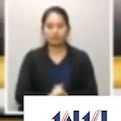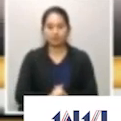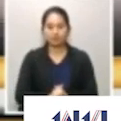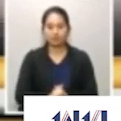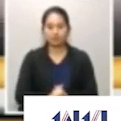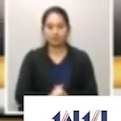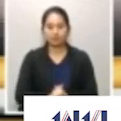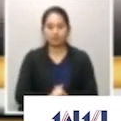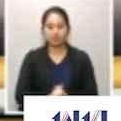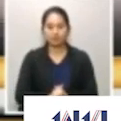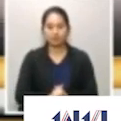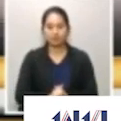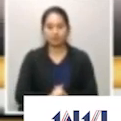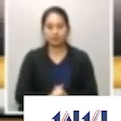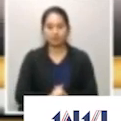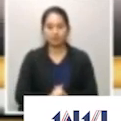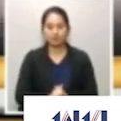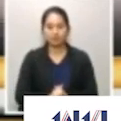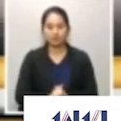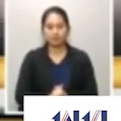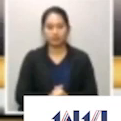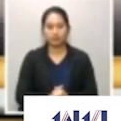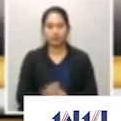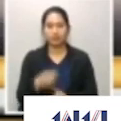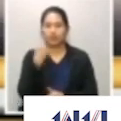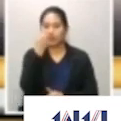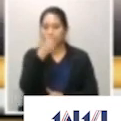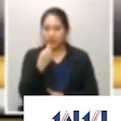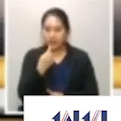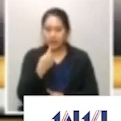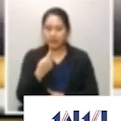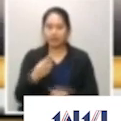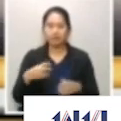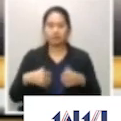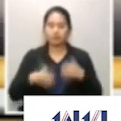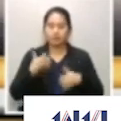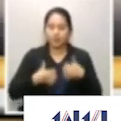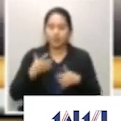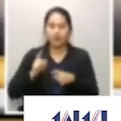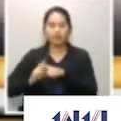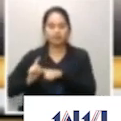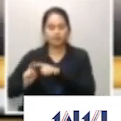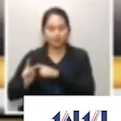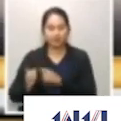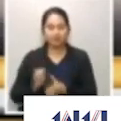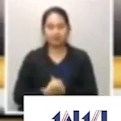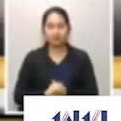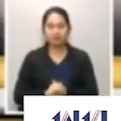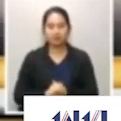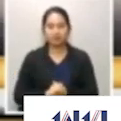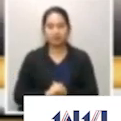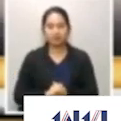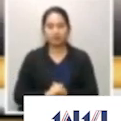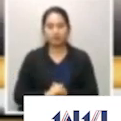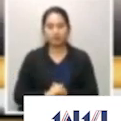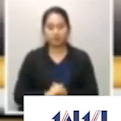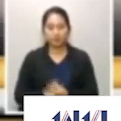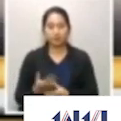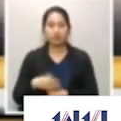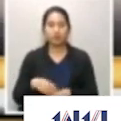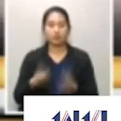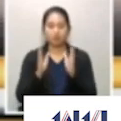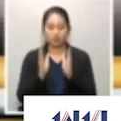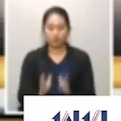มไหมใครร้อนรนท่านประธานที่เคารพคะนั่นคือส